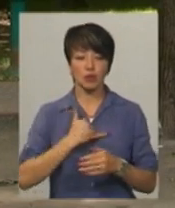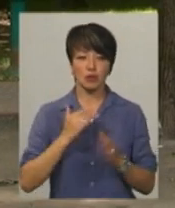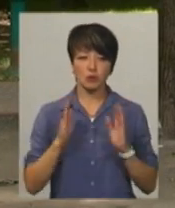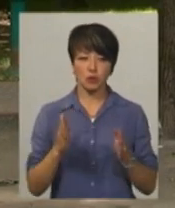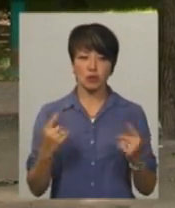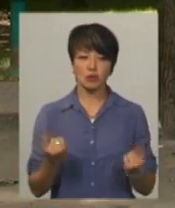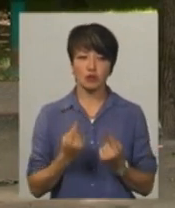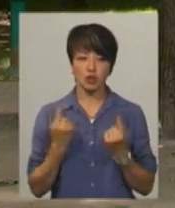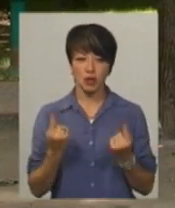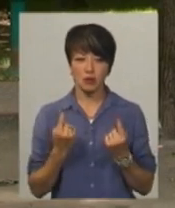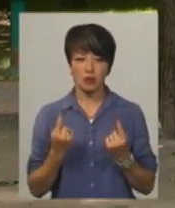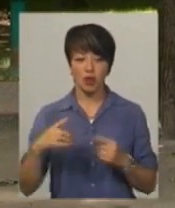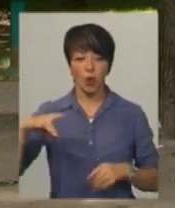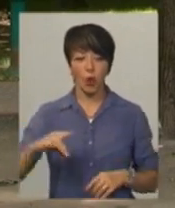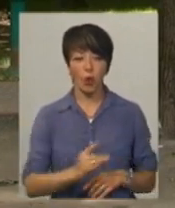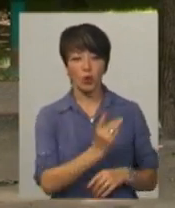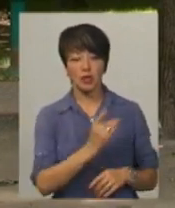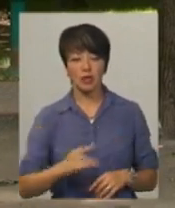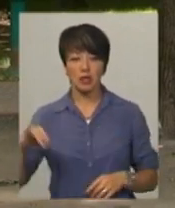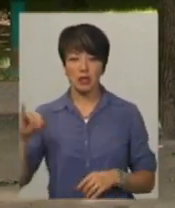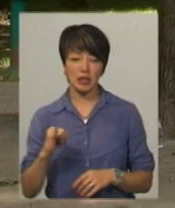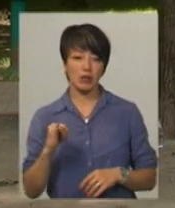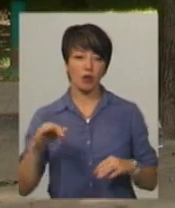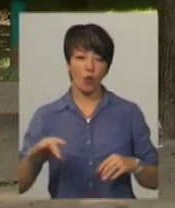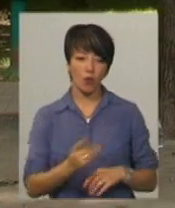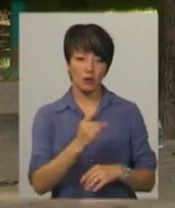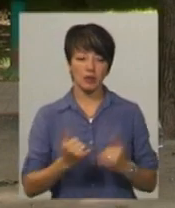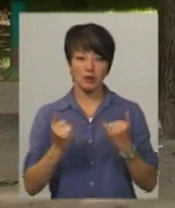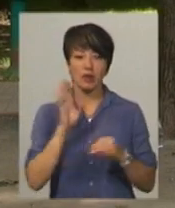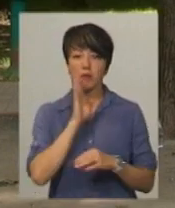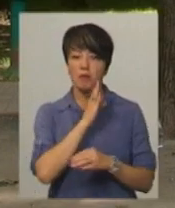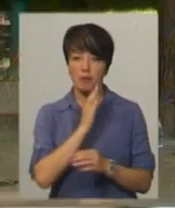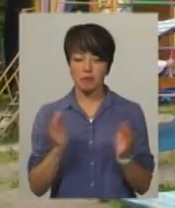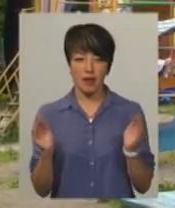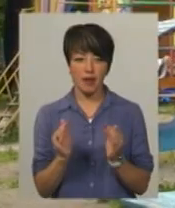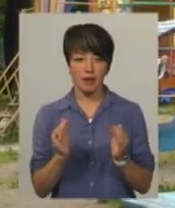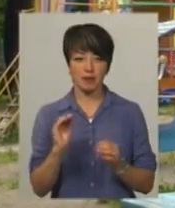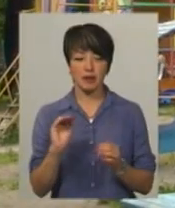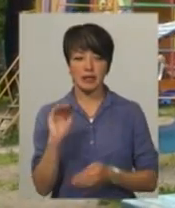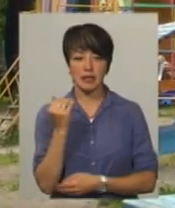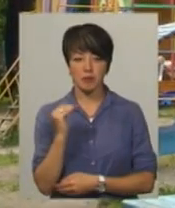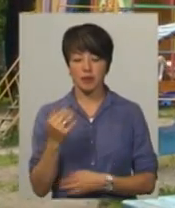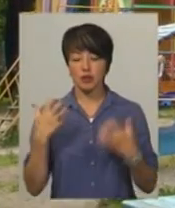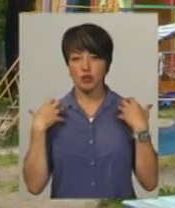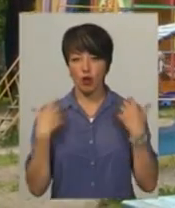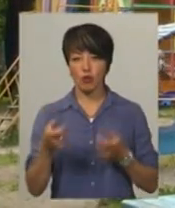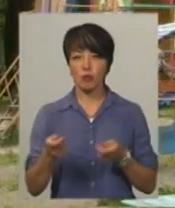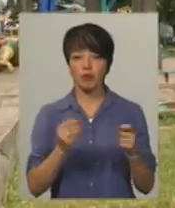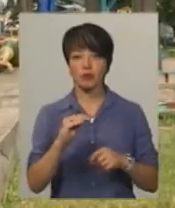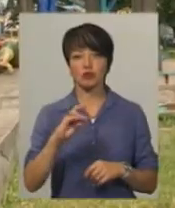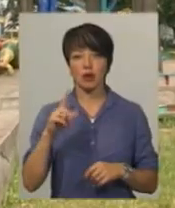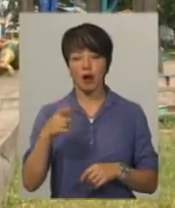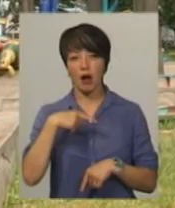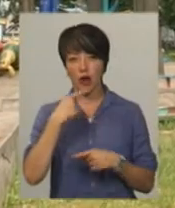будуть звичайні гойдалки і гойдалки для мам з маленькими дітьми. Начальник управління житлового комунального